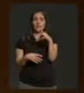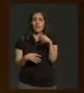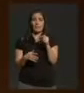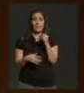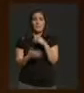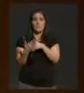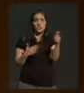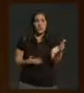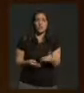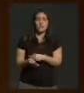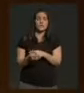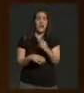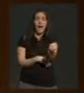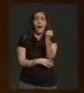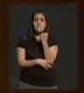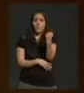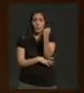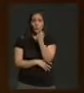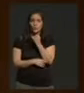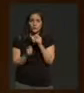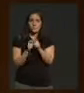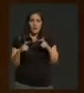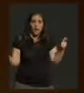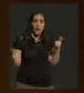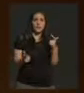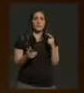Langileen egitura klubeko benetako beharrei egokitu da.